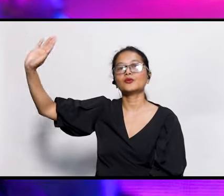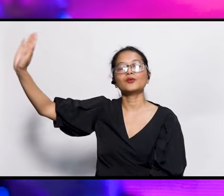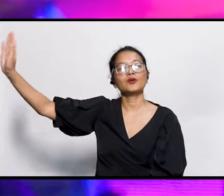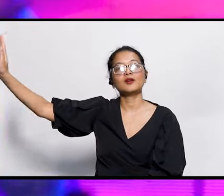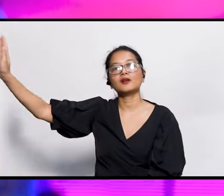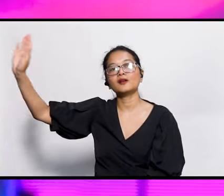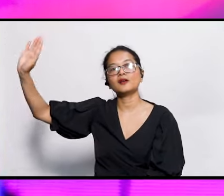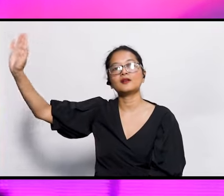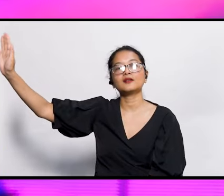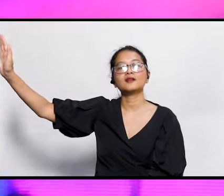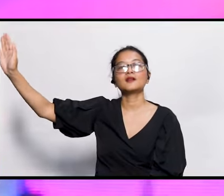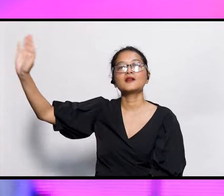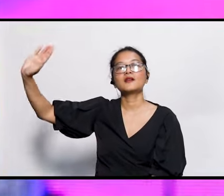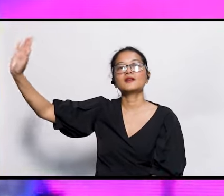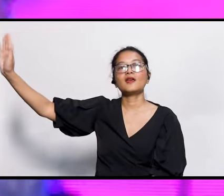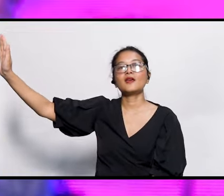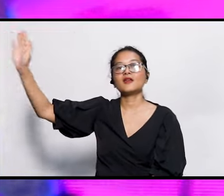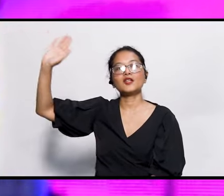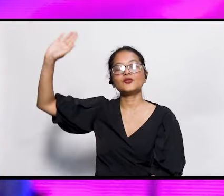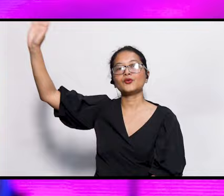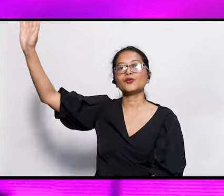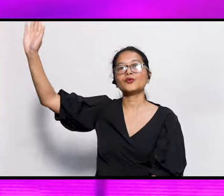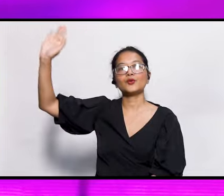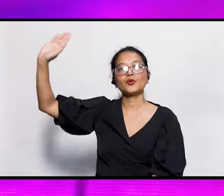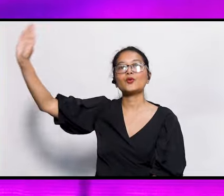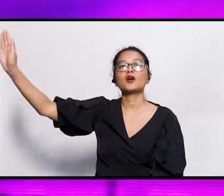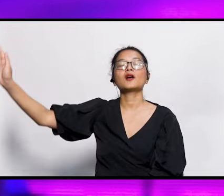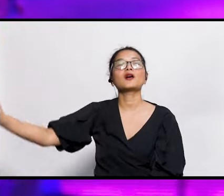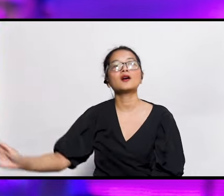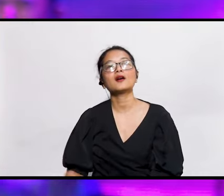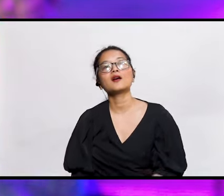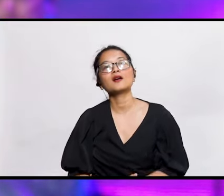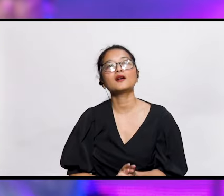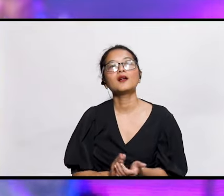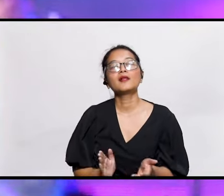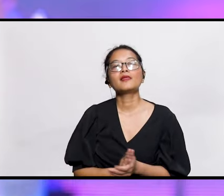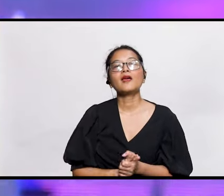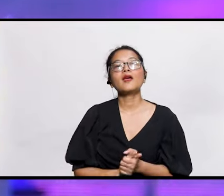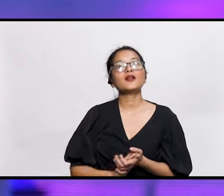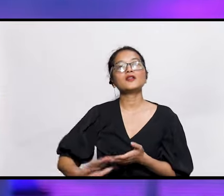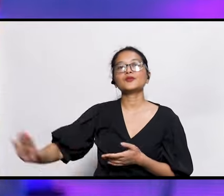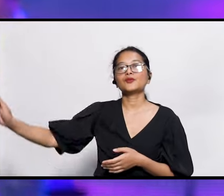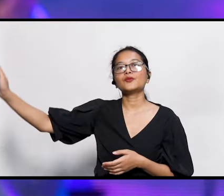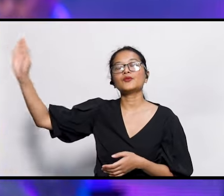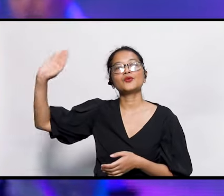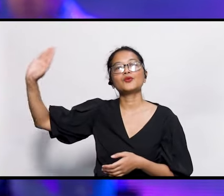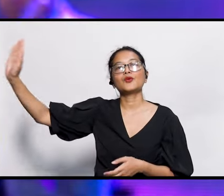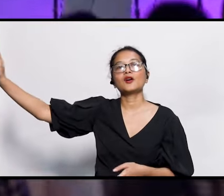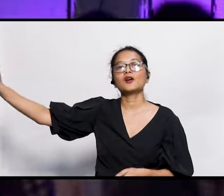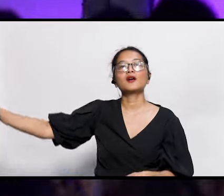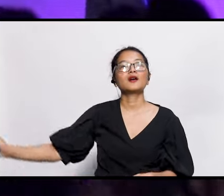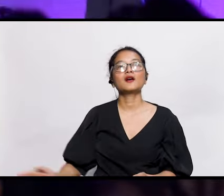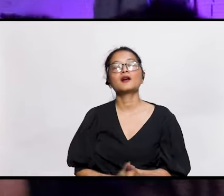who you are That is who you are That is who